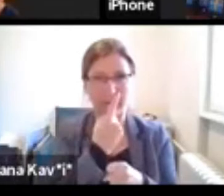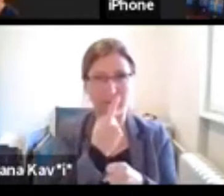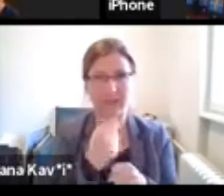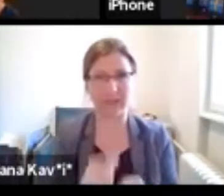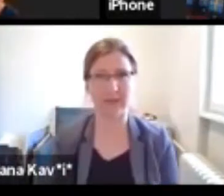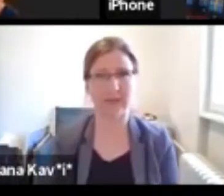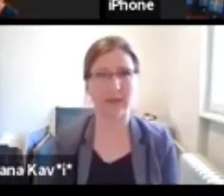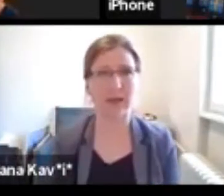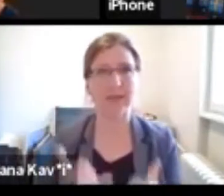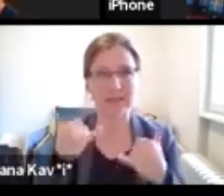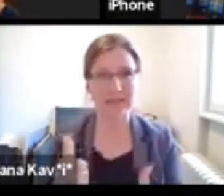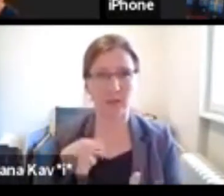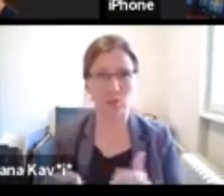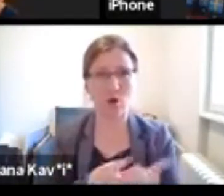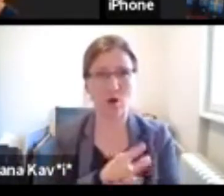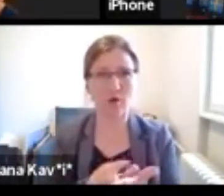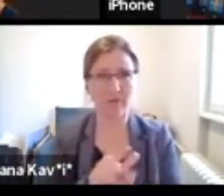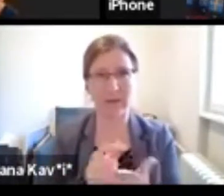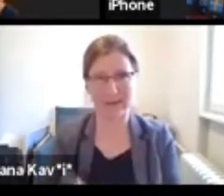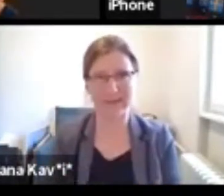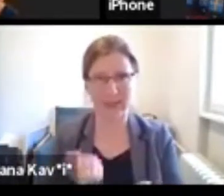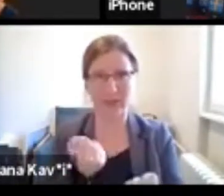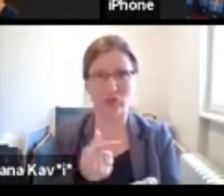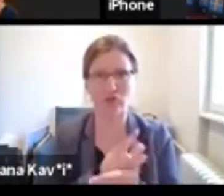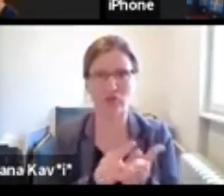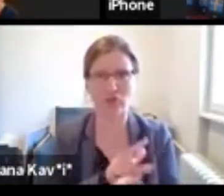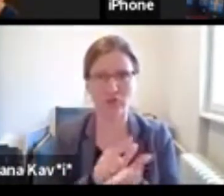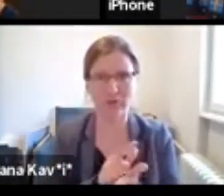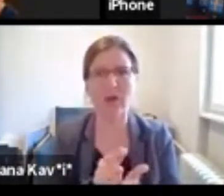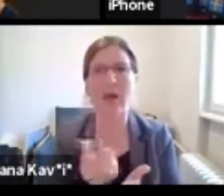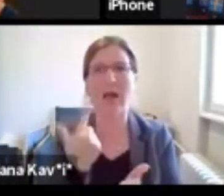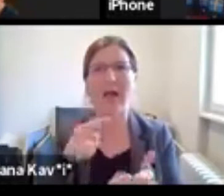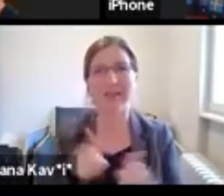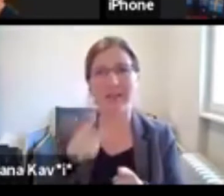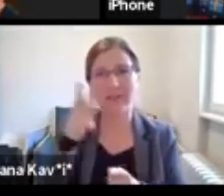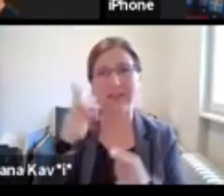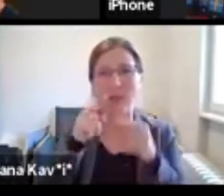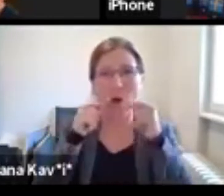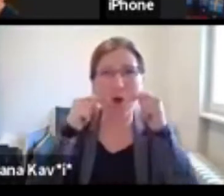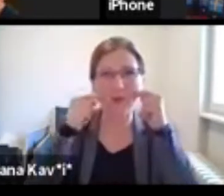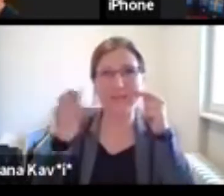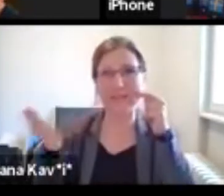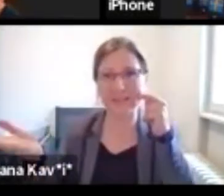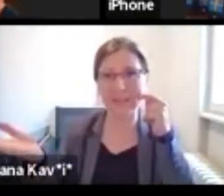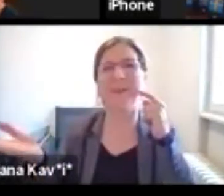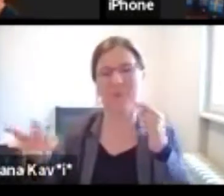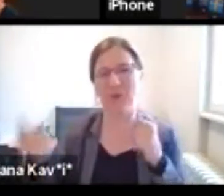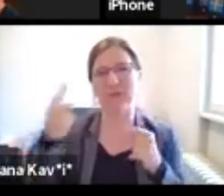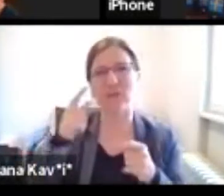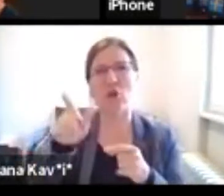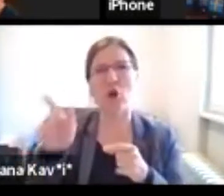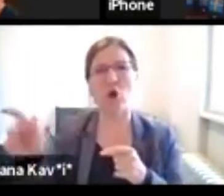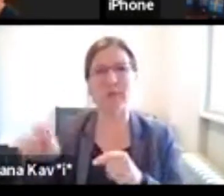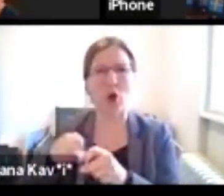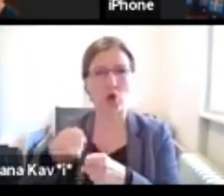nemilo, ali njen osmijeh govori o tome da se osobe oštećena vida i mi zajedno s njima i jedni